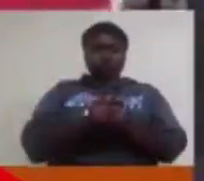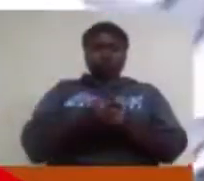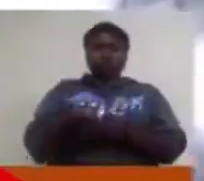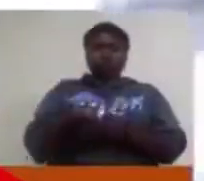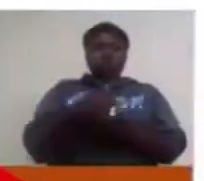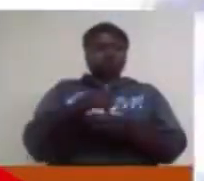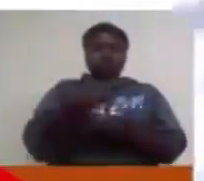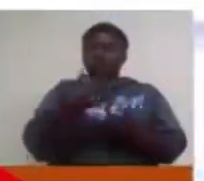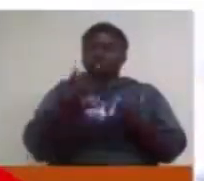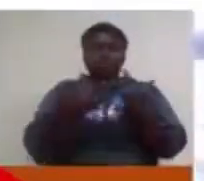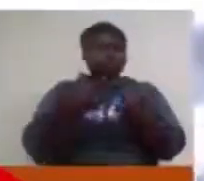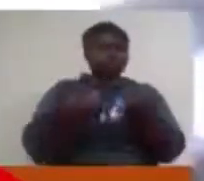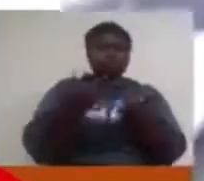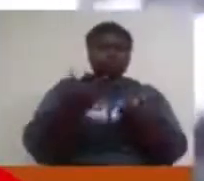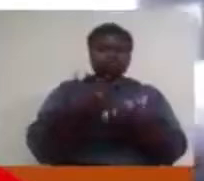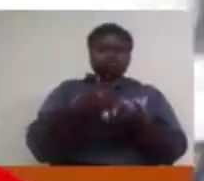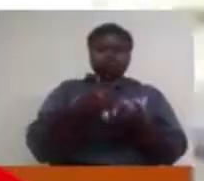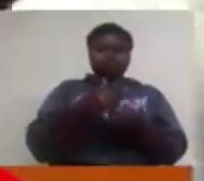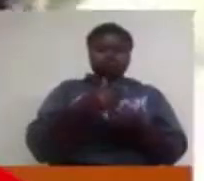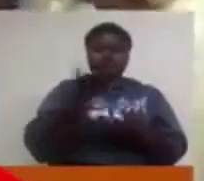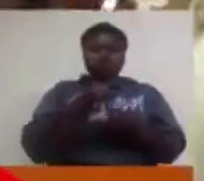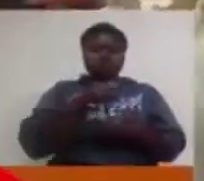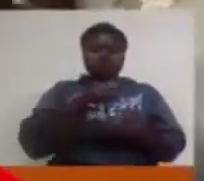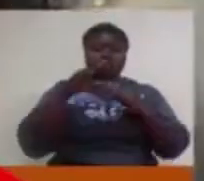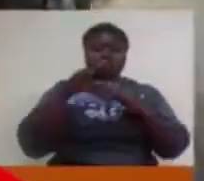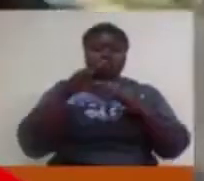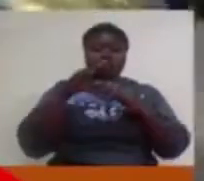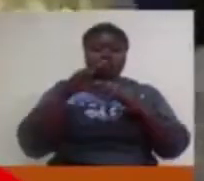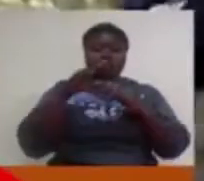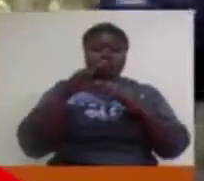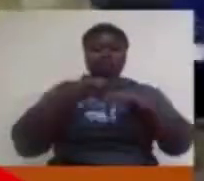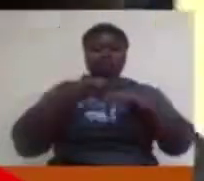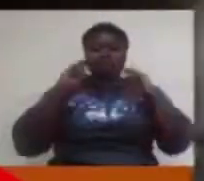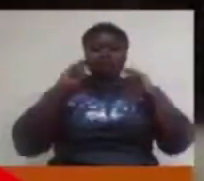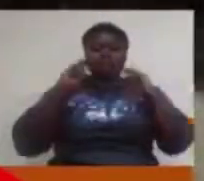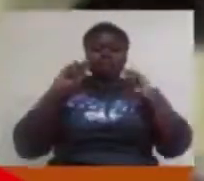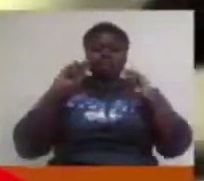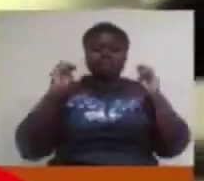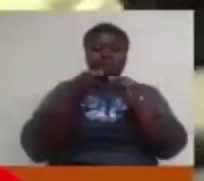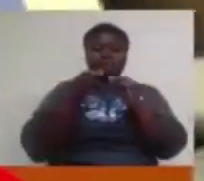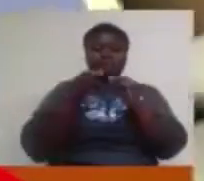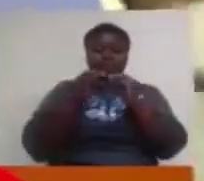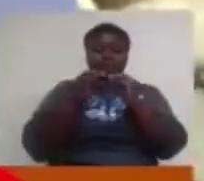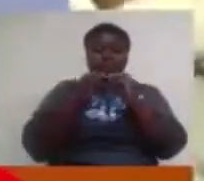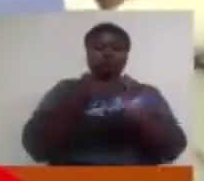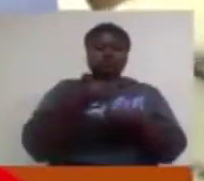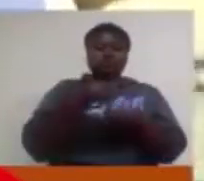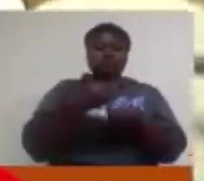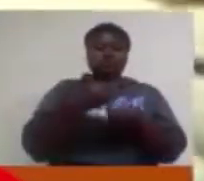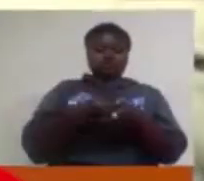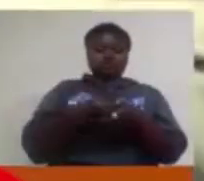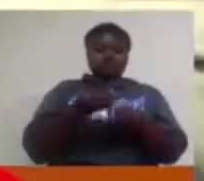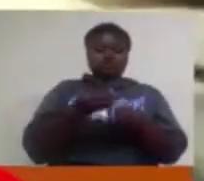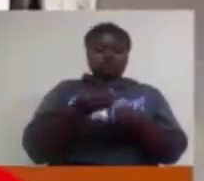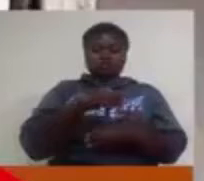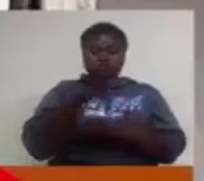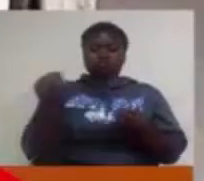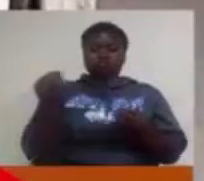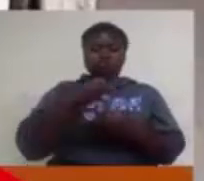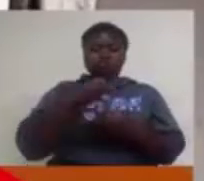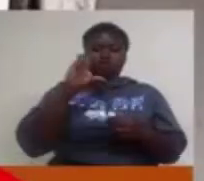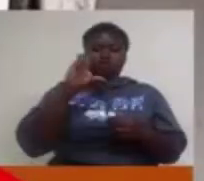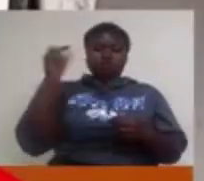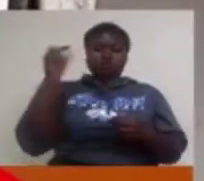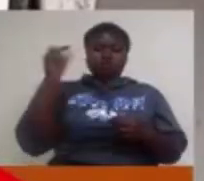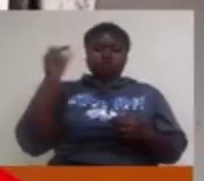agikuirwo gutafania mucemanio amaya uria wacungiriirie jama gutumwo na guthie itura-ini ria Laikipia